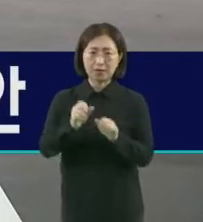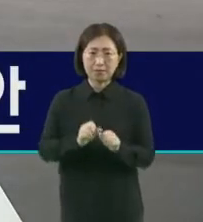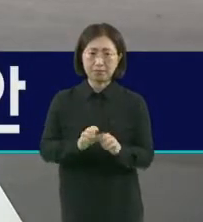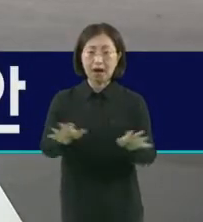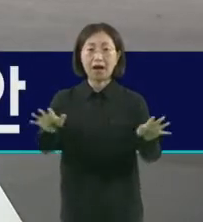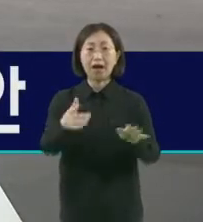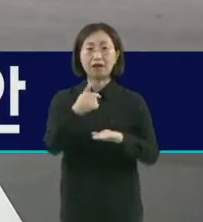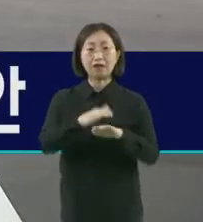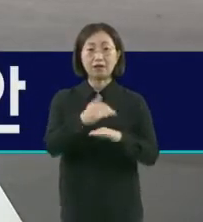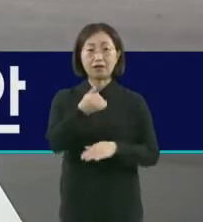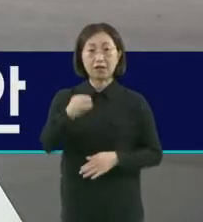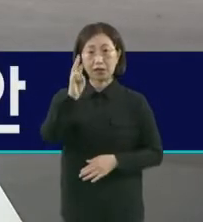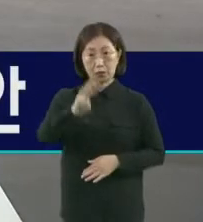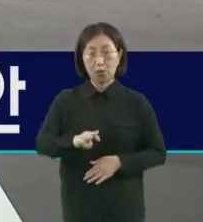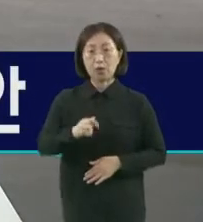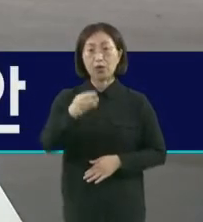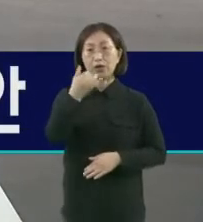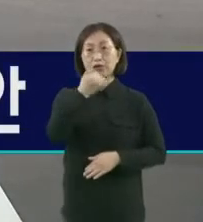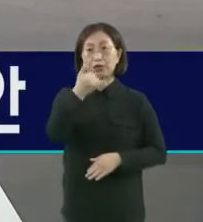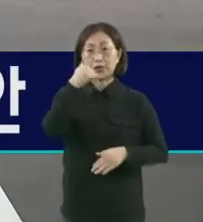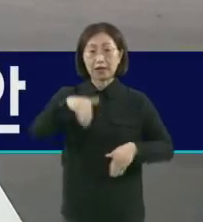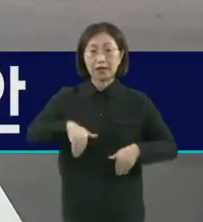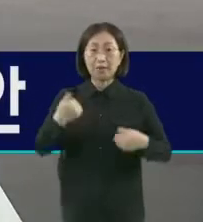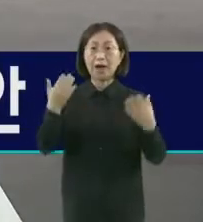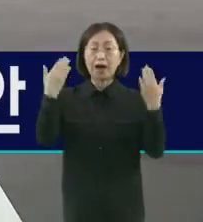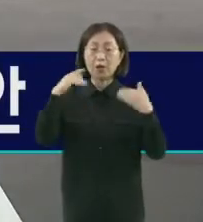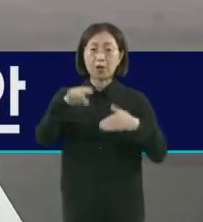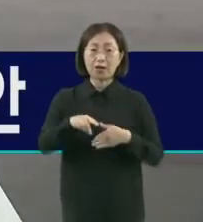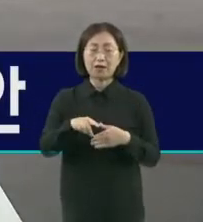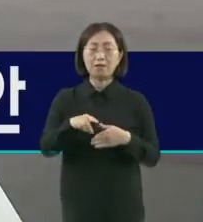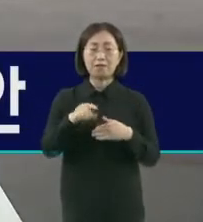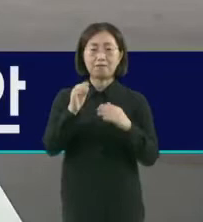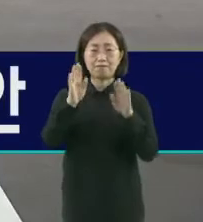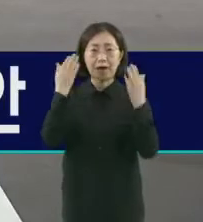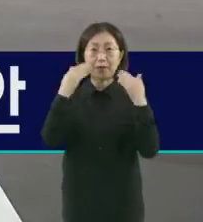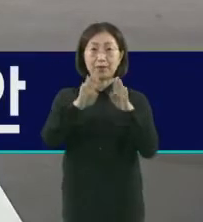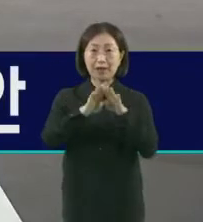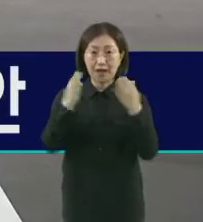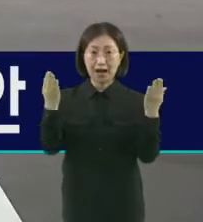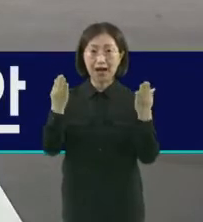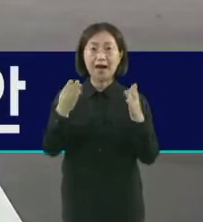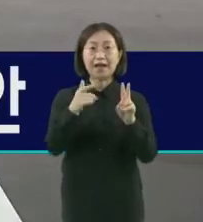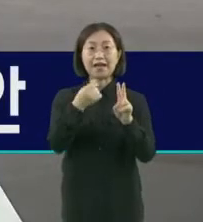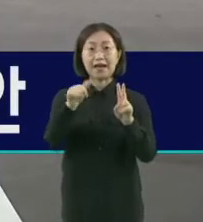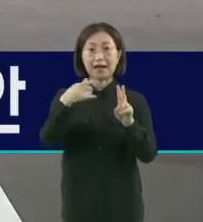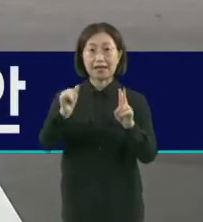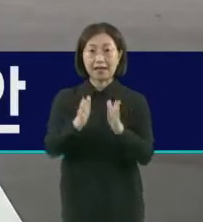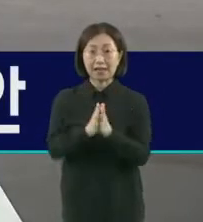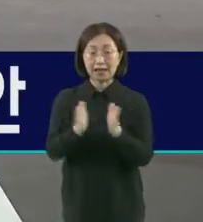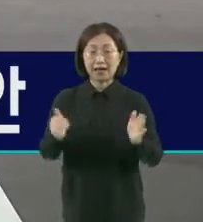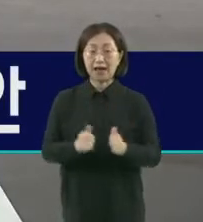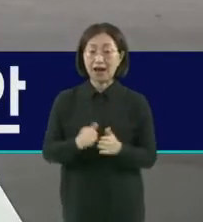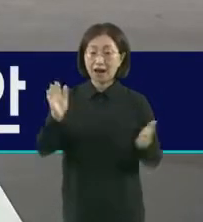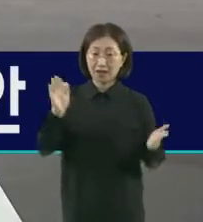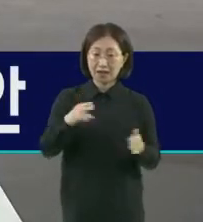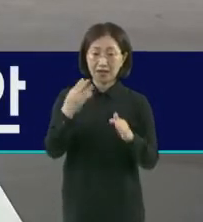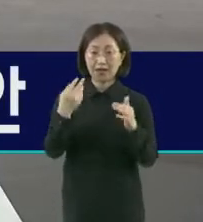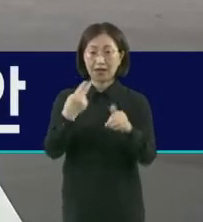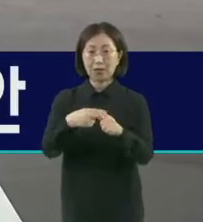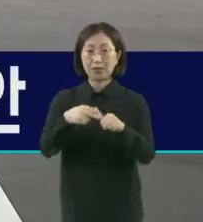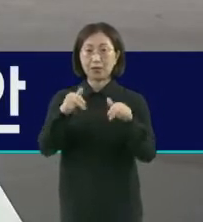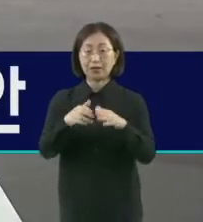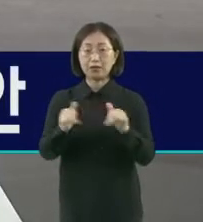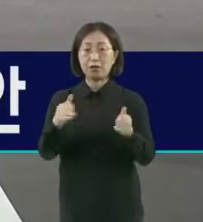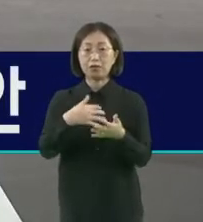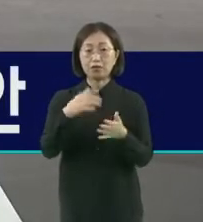대전과 세종, 충남의 일선 학교들이 이번 주에 대부분 개학해 2학기에 들어갔습니다. 학생과 교직원 확진자